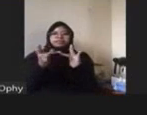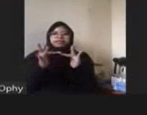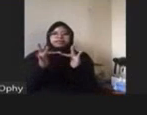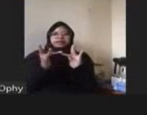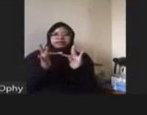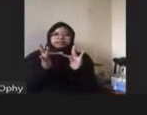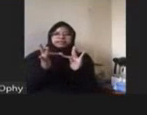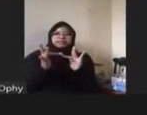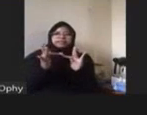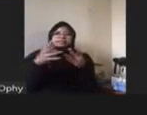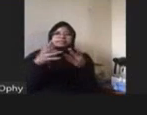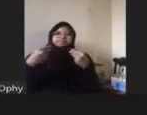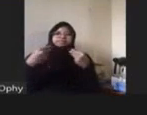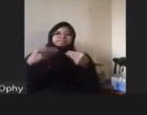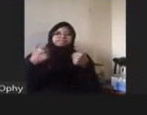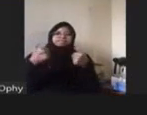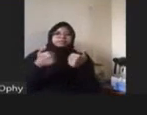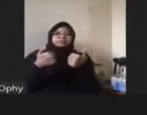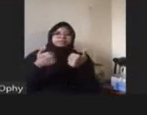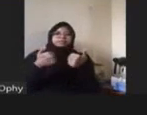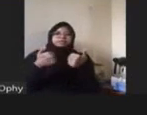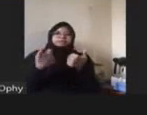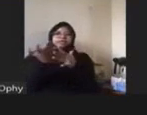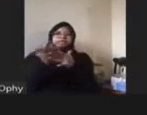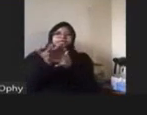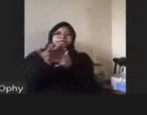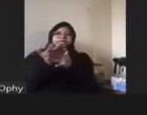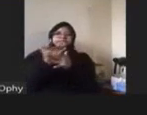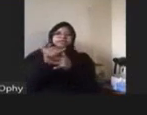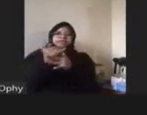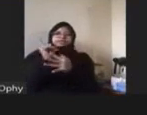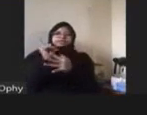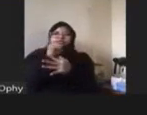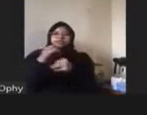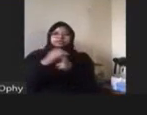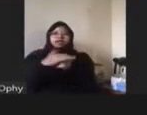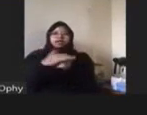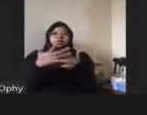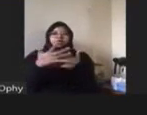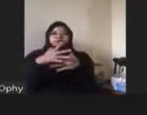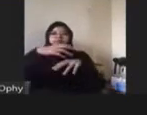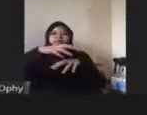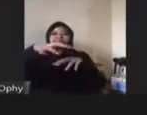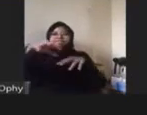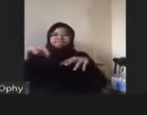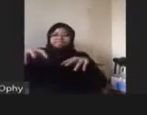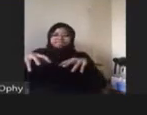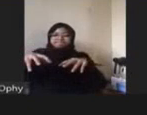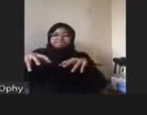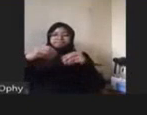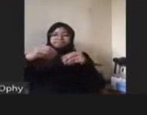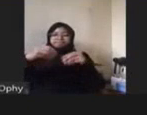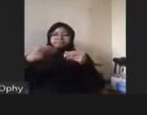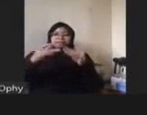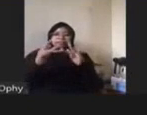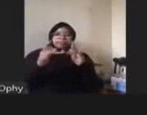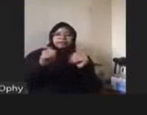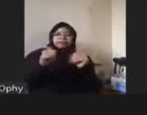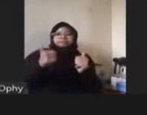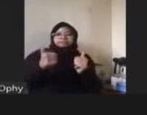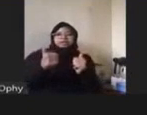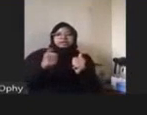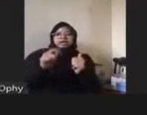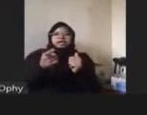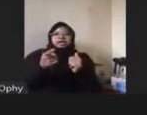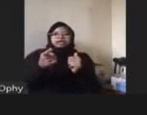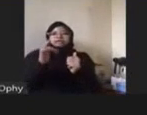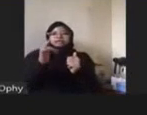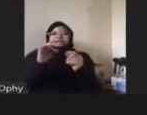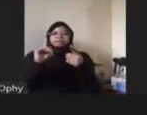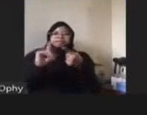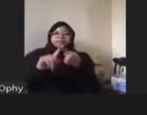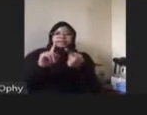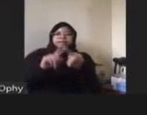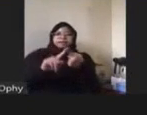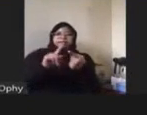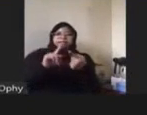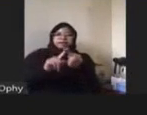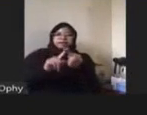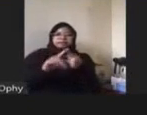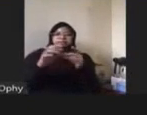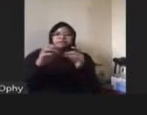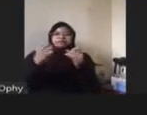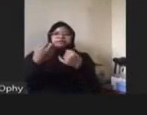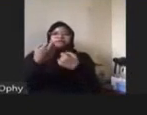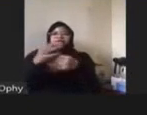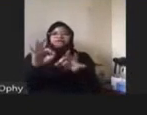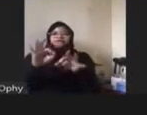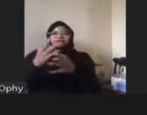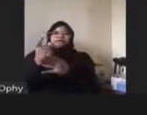dalam akses internet maupun perlengkapan. Kami memang meminta ada tadi ya, pertama penggratisan internet, yang kedua penggunaan